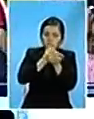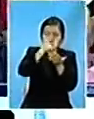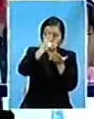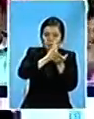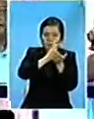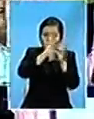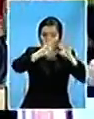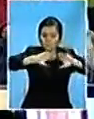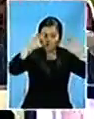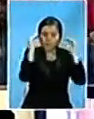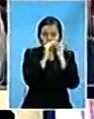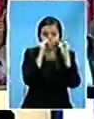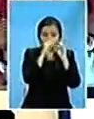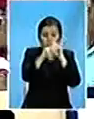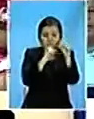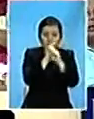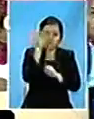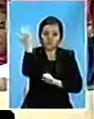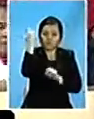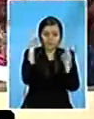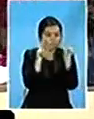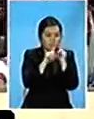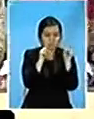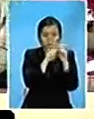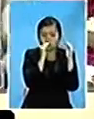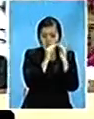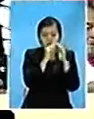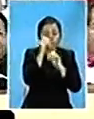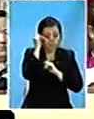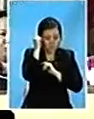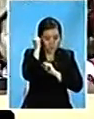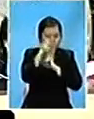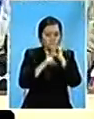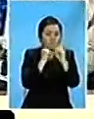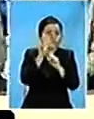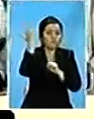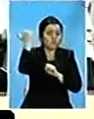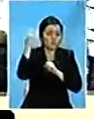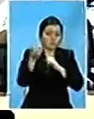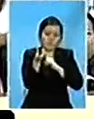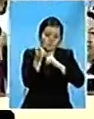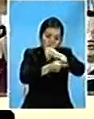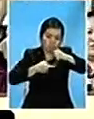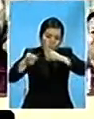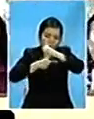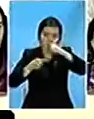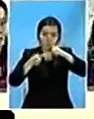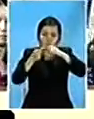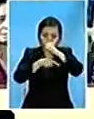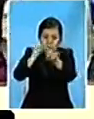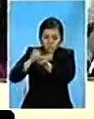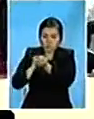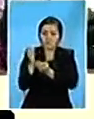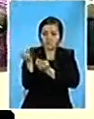ดูปีที่ผ่านมาแต่เราก็รู้ดีนะครับว่าฤดูที่ผ่านมานั้นเนี่ยผลผลิตของข้าวเนี่ยต่ำกว่าเป้าอย่างม